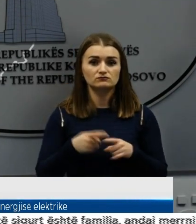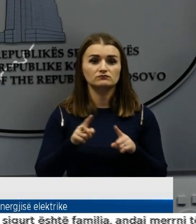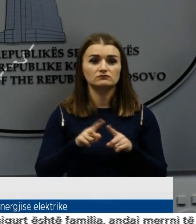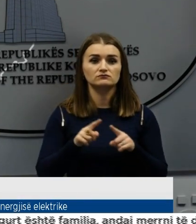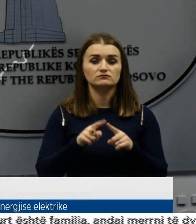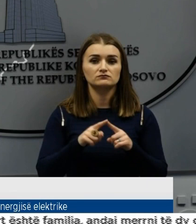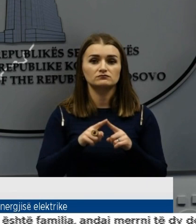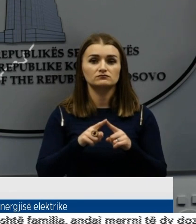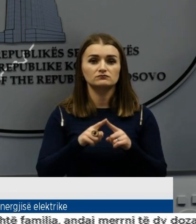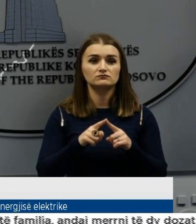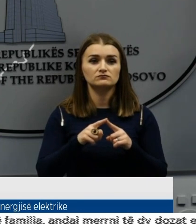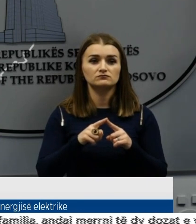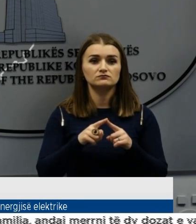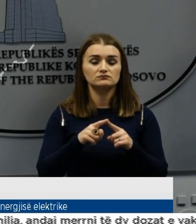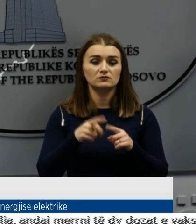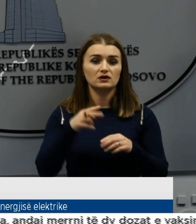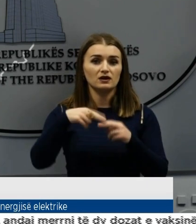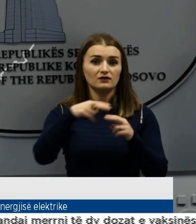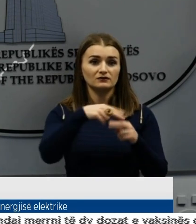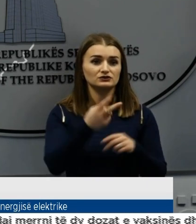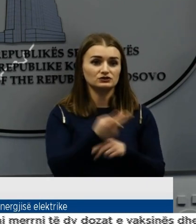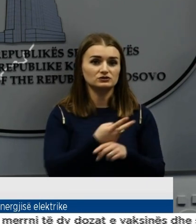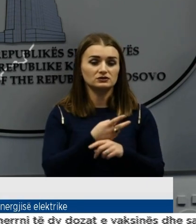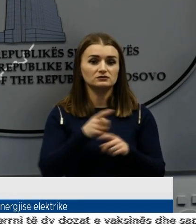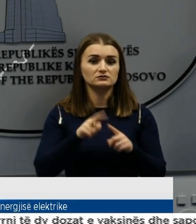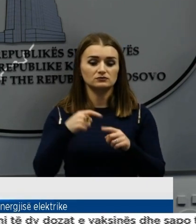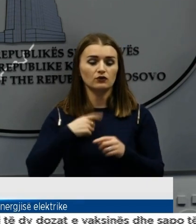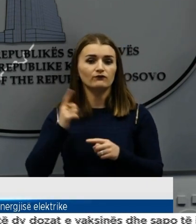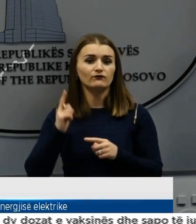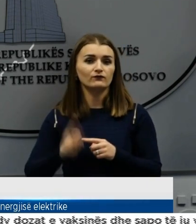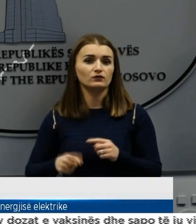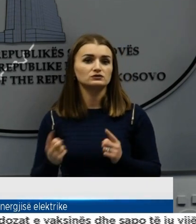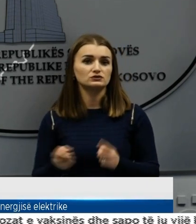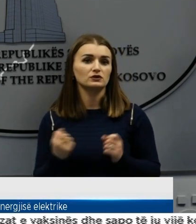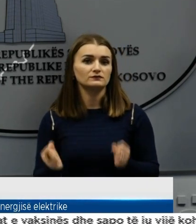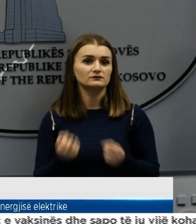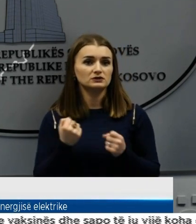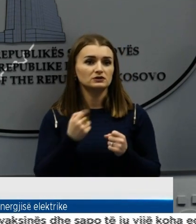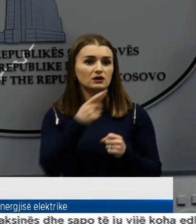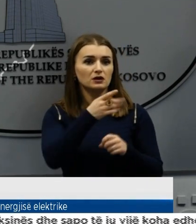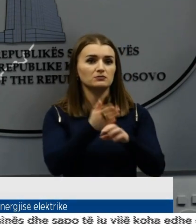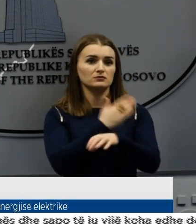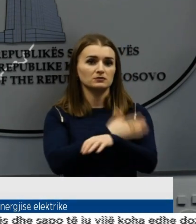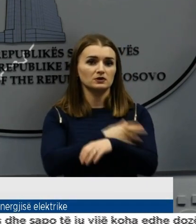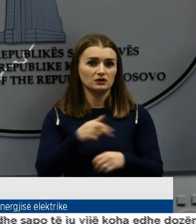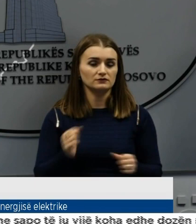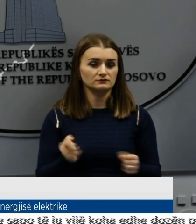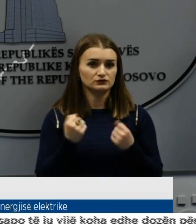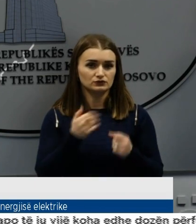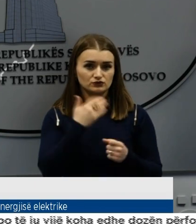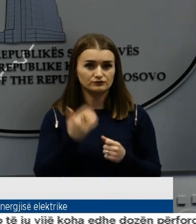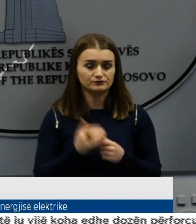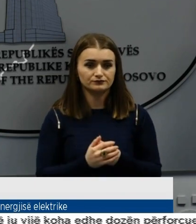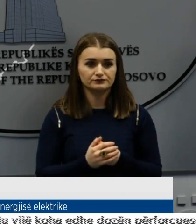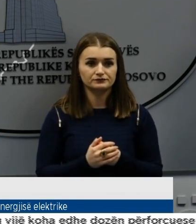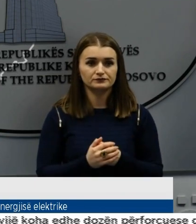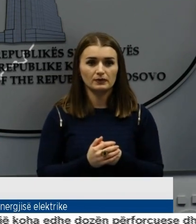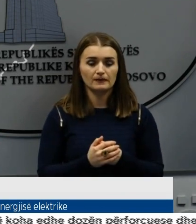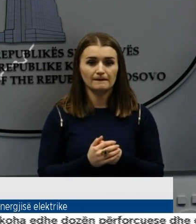qenë i prekur nga kriza për këtë arsye. Që nga ajo ko, me gjitha të, situata është